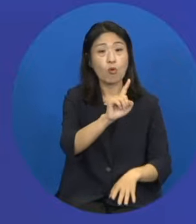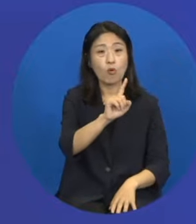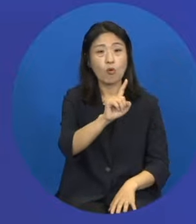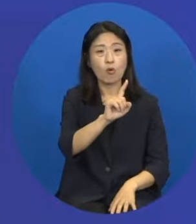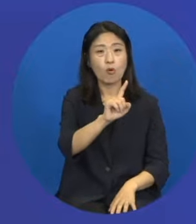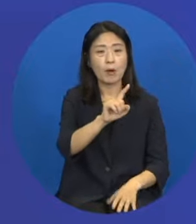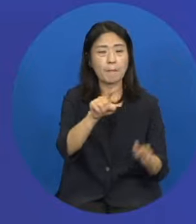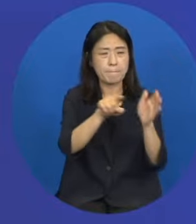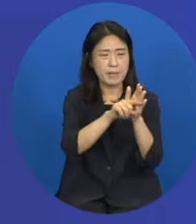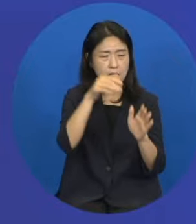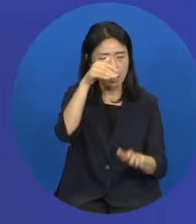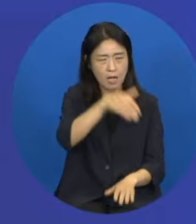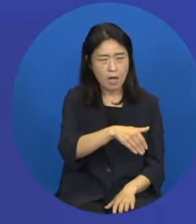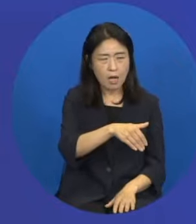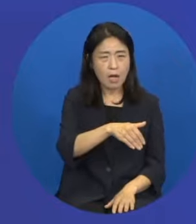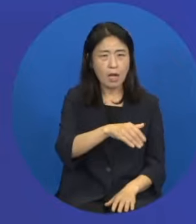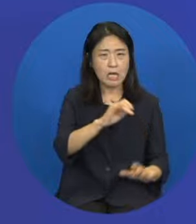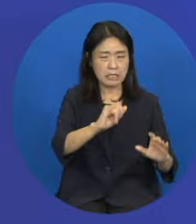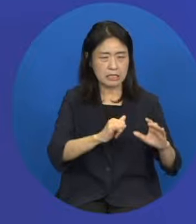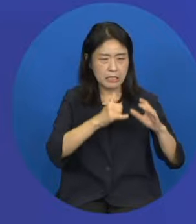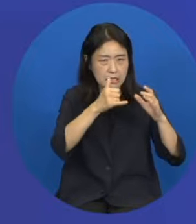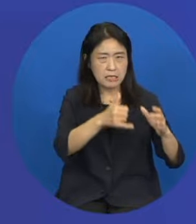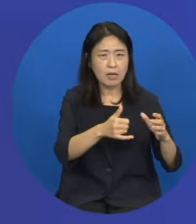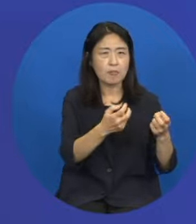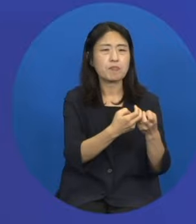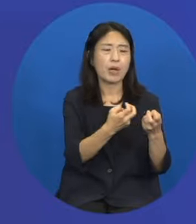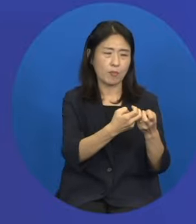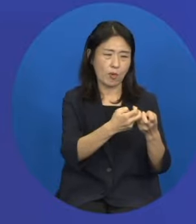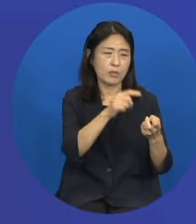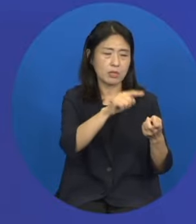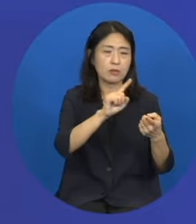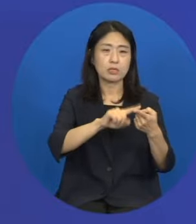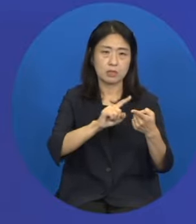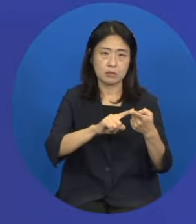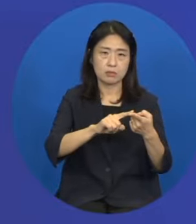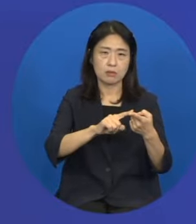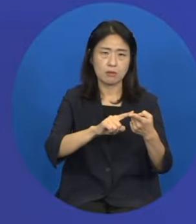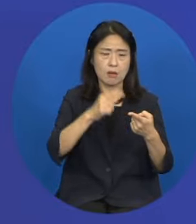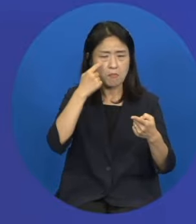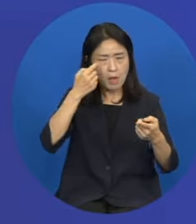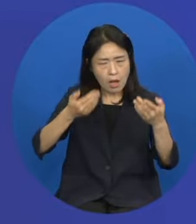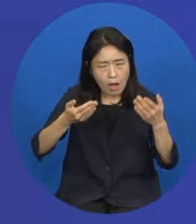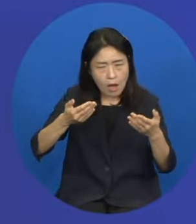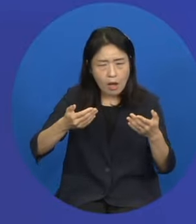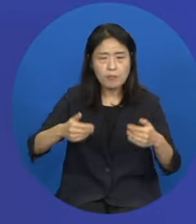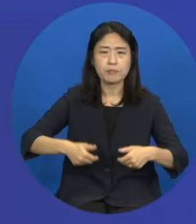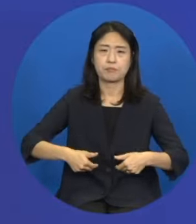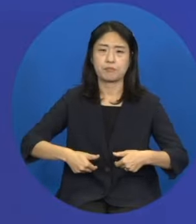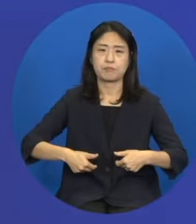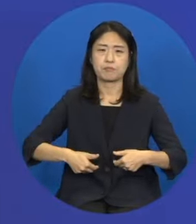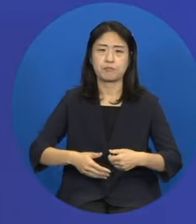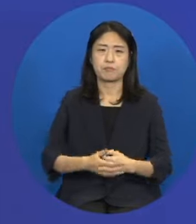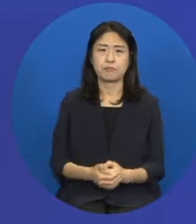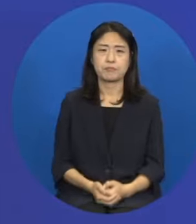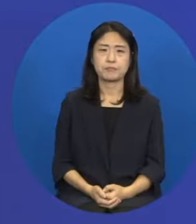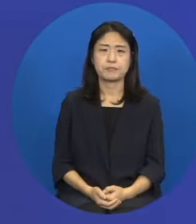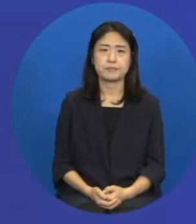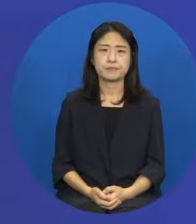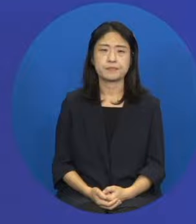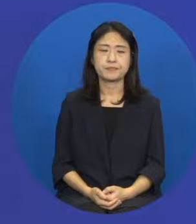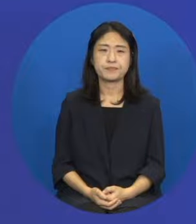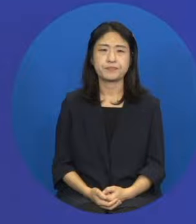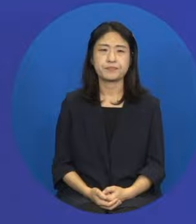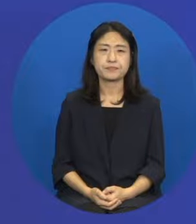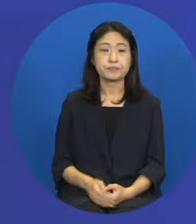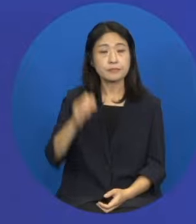혹은 세속적인 접근일 수 있으면 우리는 분별할 수 있어야 됩니다. 이게 굉장히 교묘한 거예요.